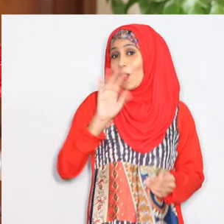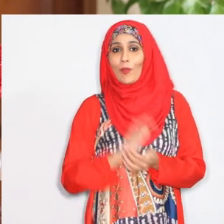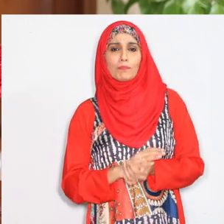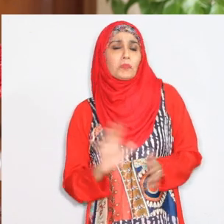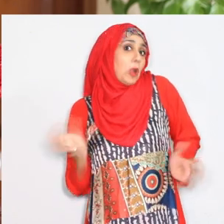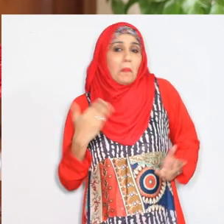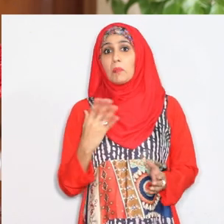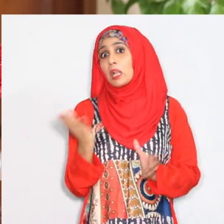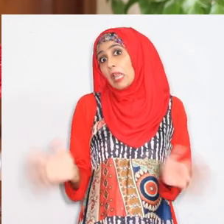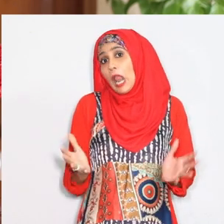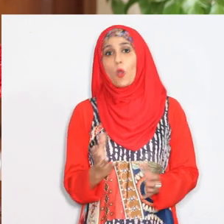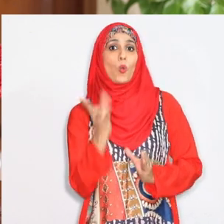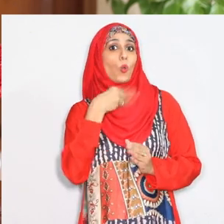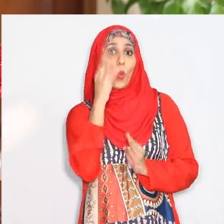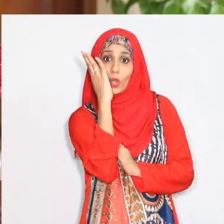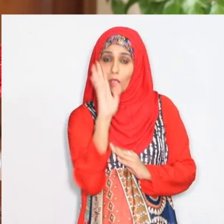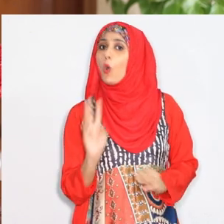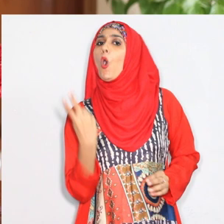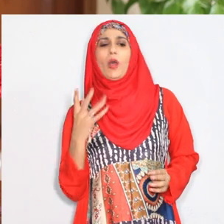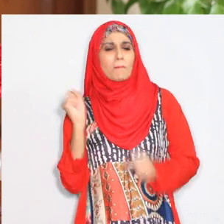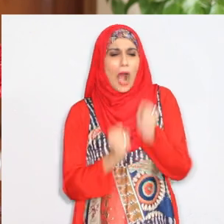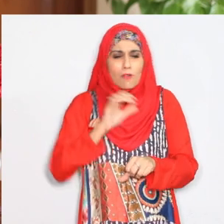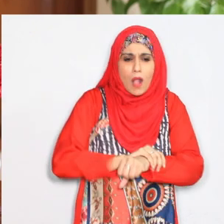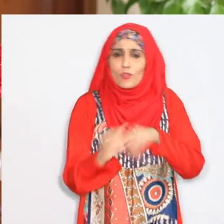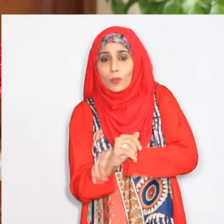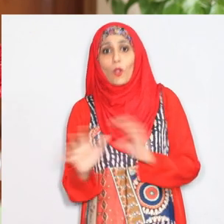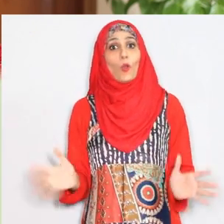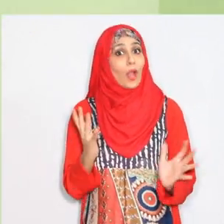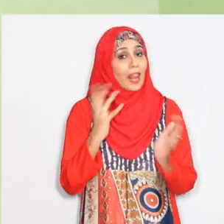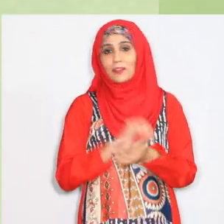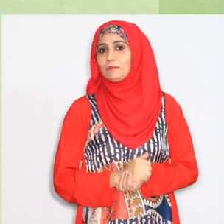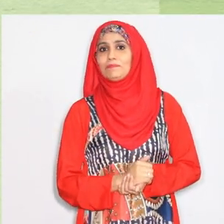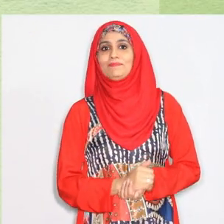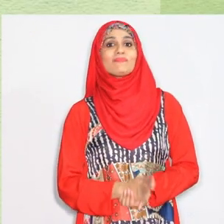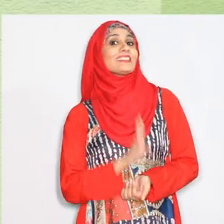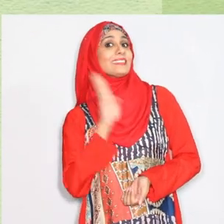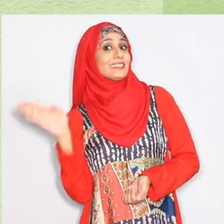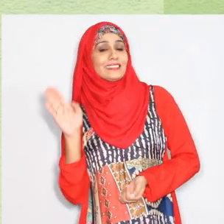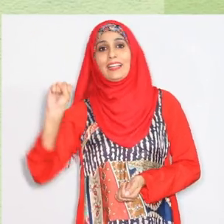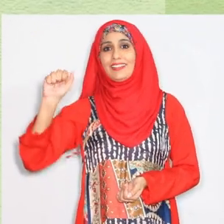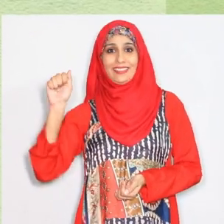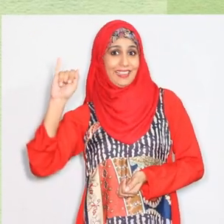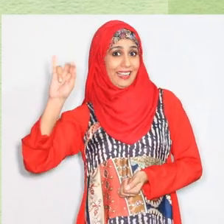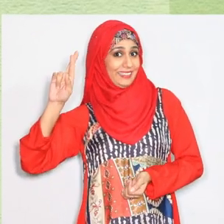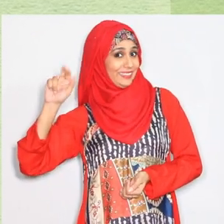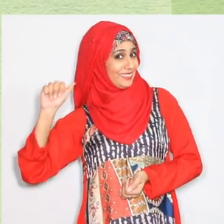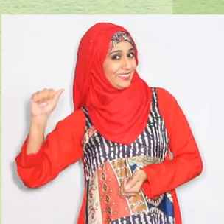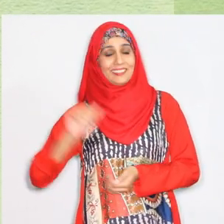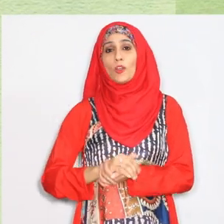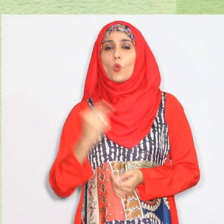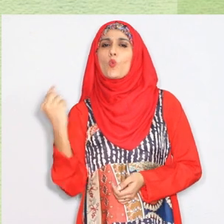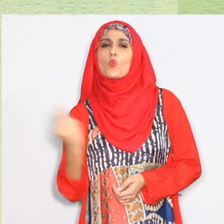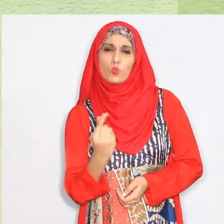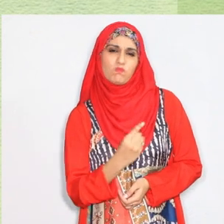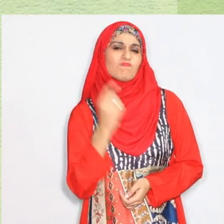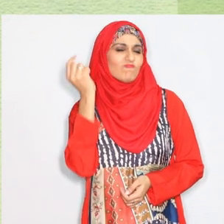कभी खेलें गुड़ियों से तो कभी खेलें पकड़म पकड़ाई। ये है सायरा, उर्दू